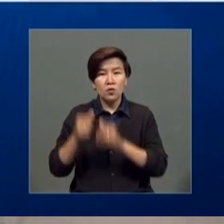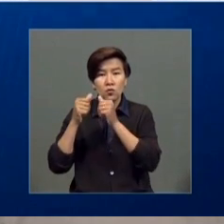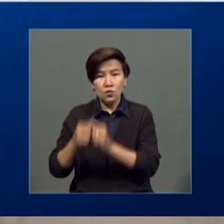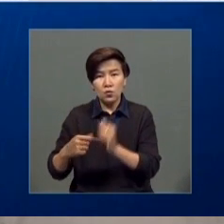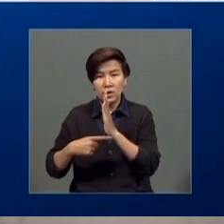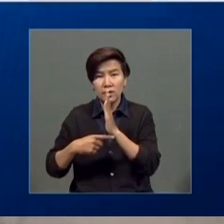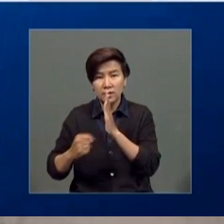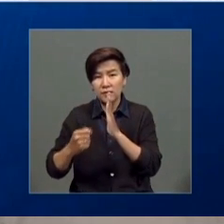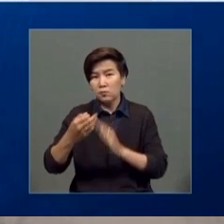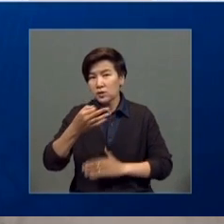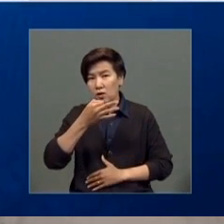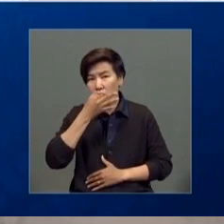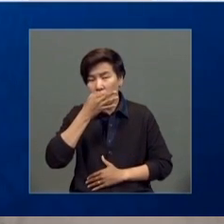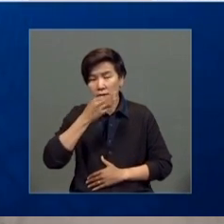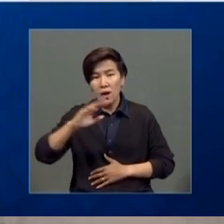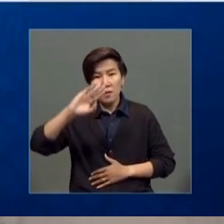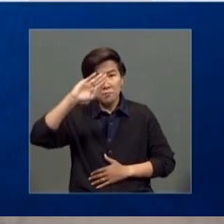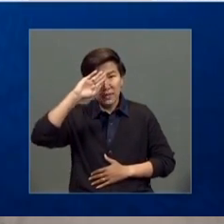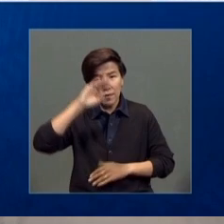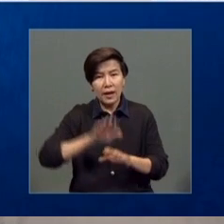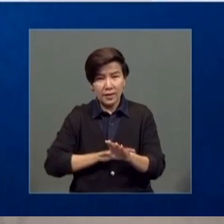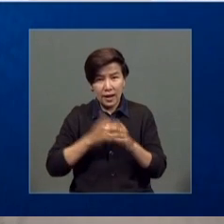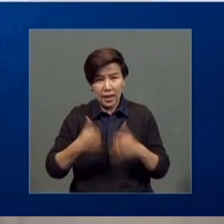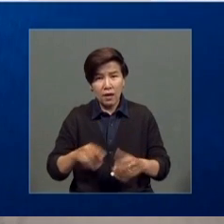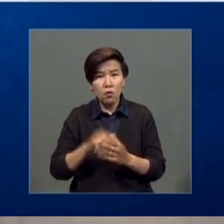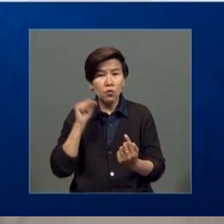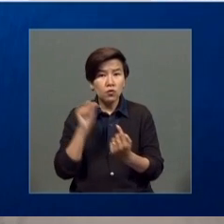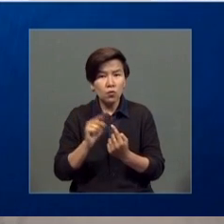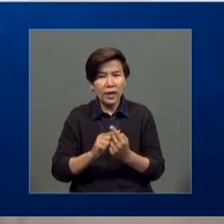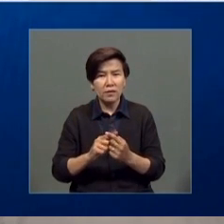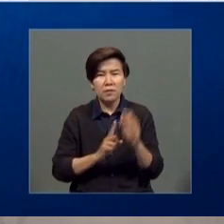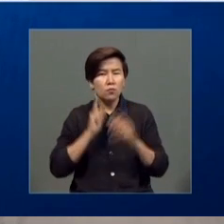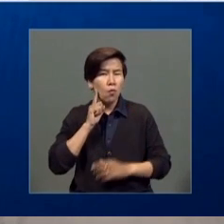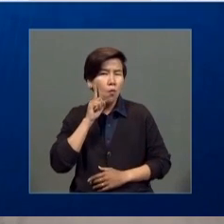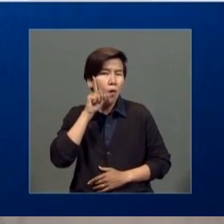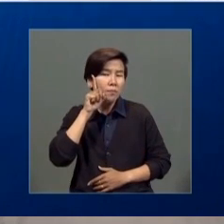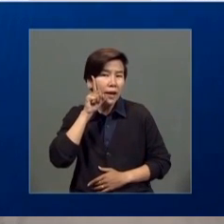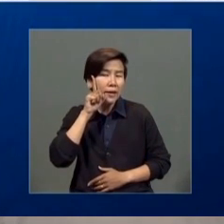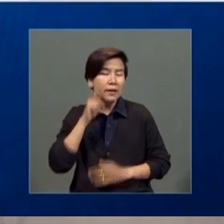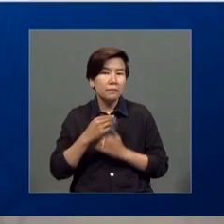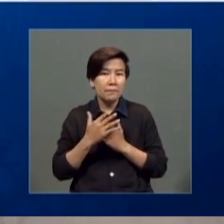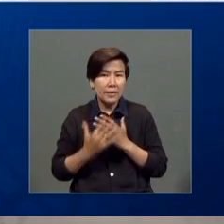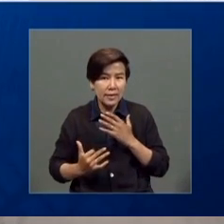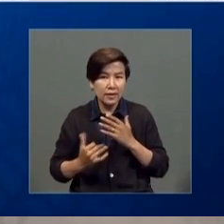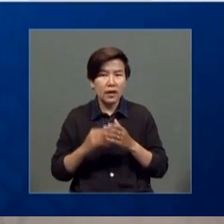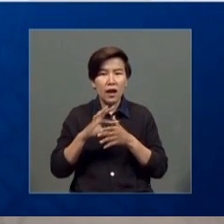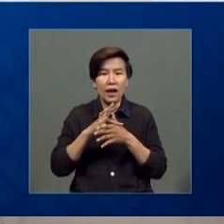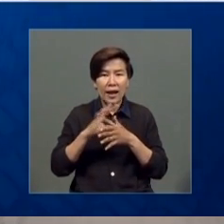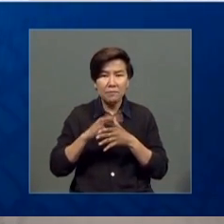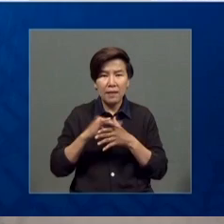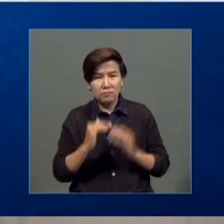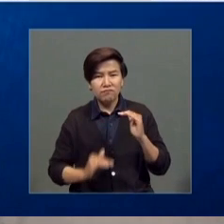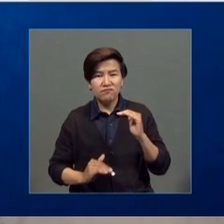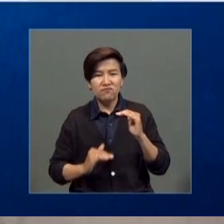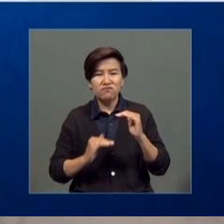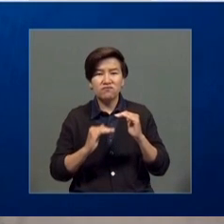วด้วยนะคะแต่ว่ารายละเอียดต้องเล่าจริงๆเพราะว่าจะได้ตระหนักรู้กันว่าตอนนี้เราต้องป้องกันกันเยอะม